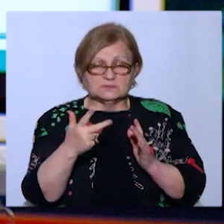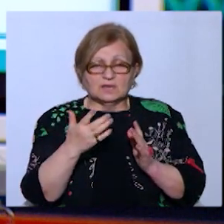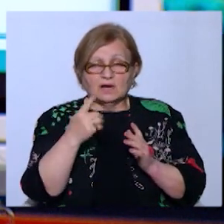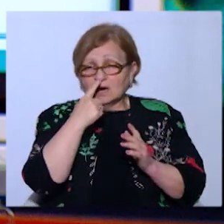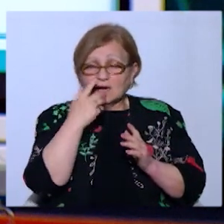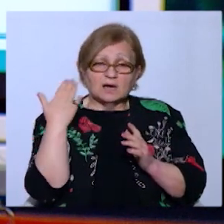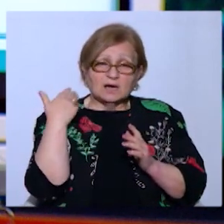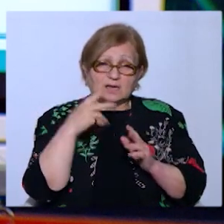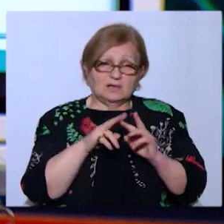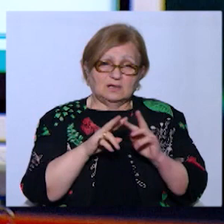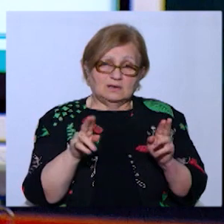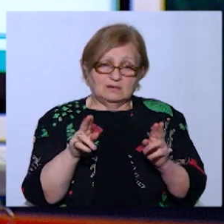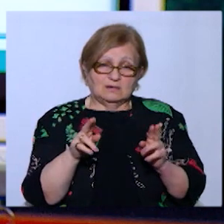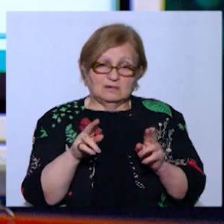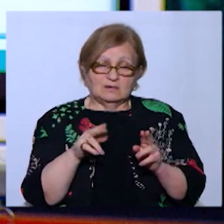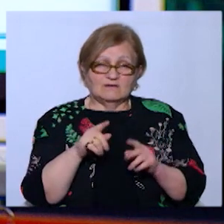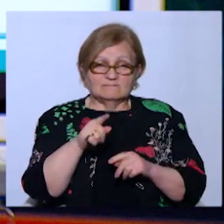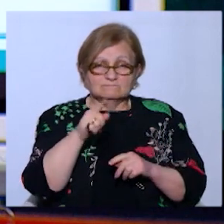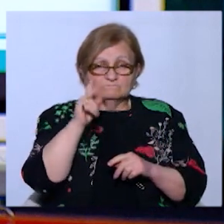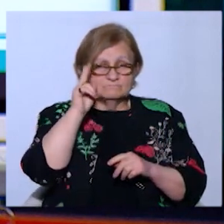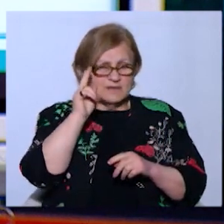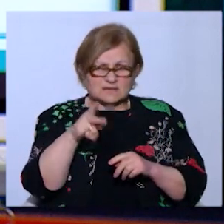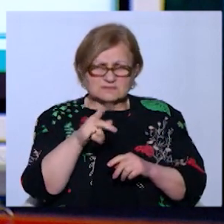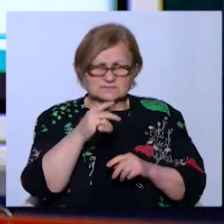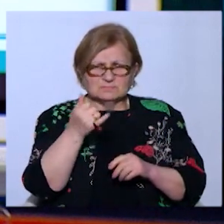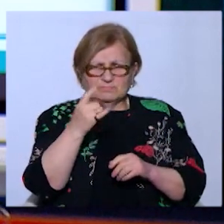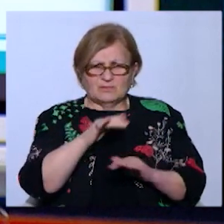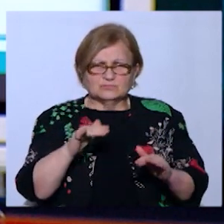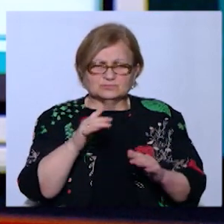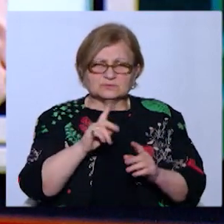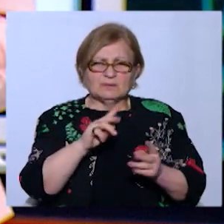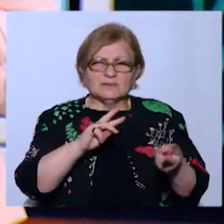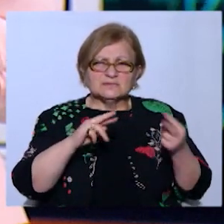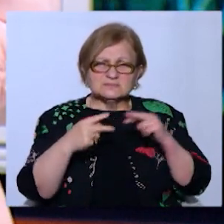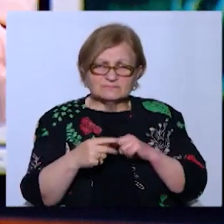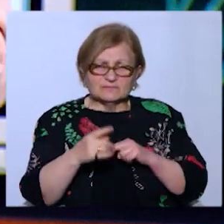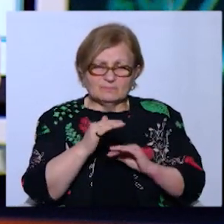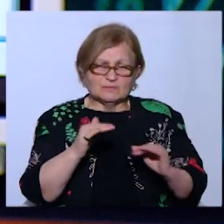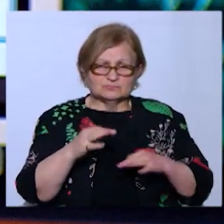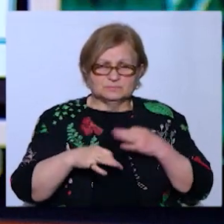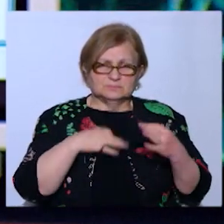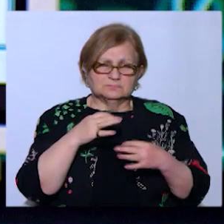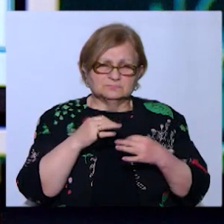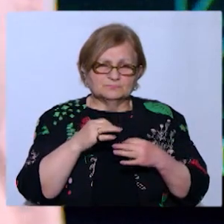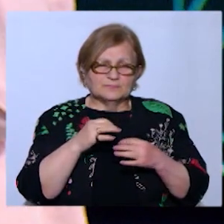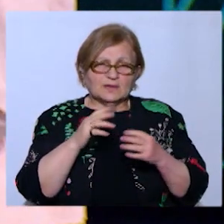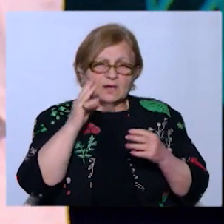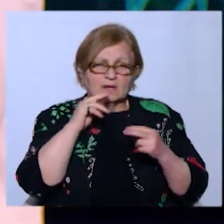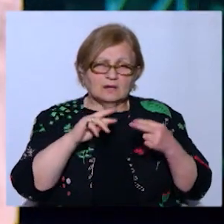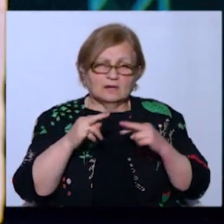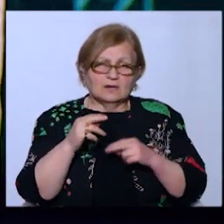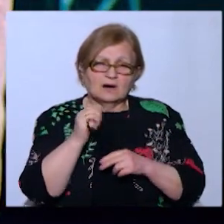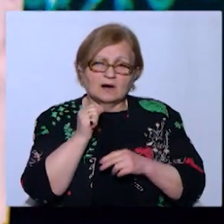წინა შემთხვევაში, თქვენ ყოველთვის გაბნევთ ხოლმე და არ გიყურათ, როცა ცვლადი შემოდის, თუმცა აი ცვლადებთან მუშაობა, აი ნახეთ